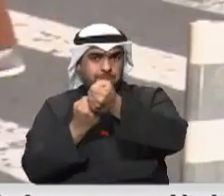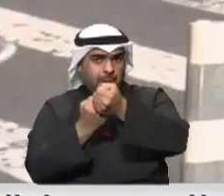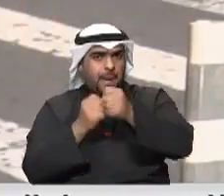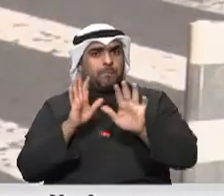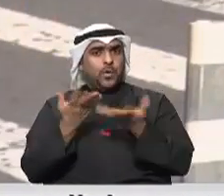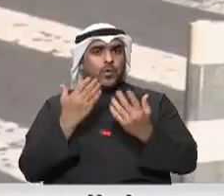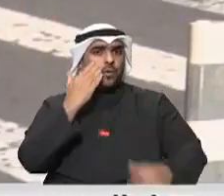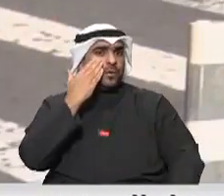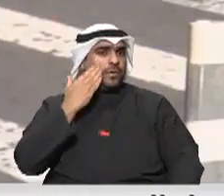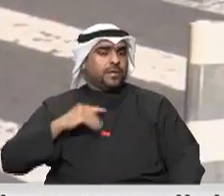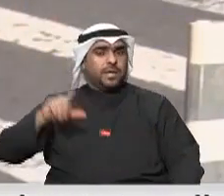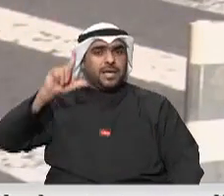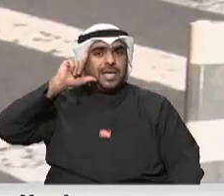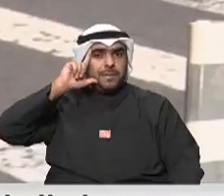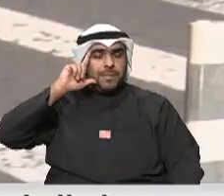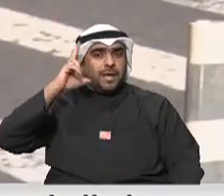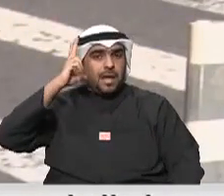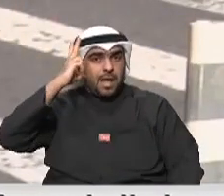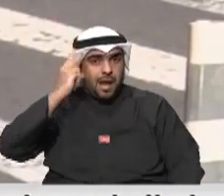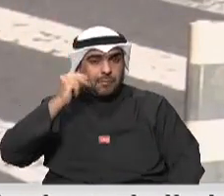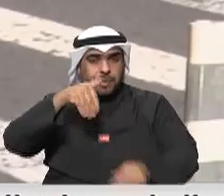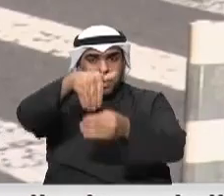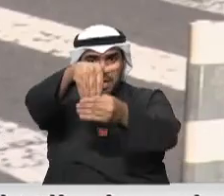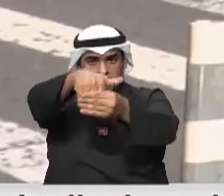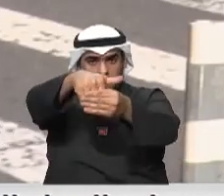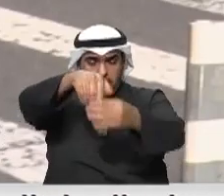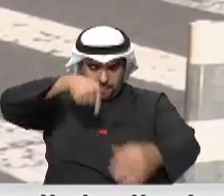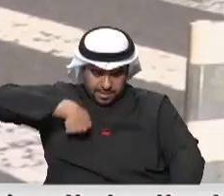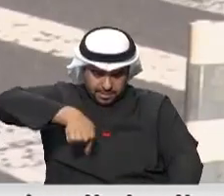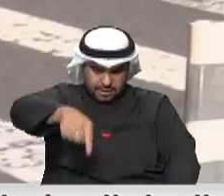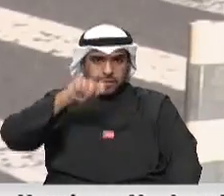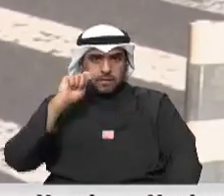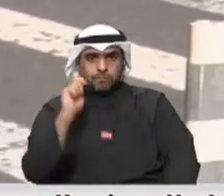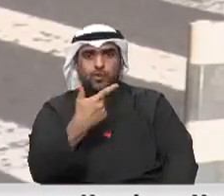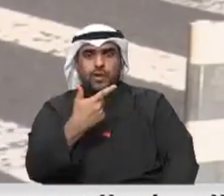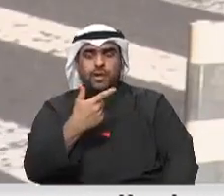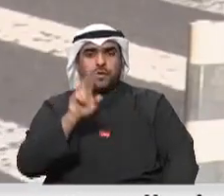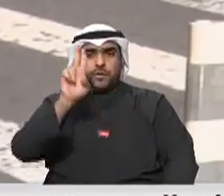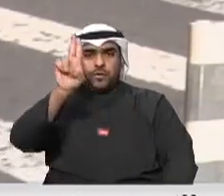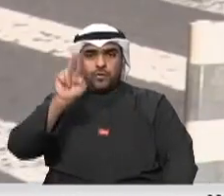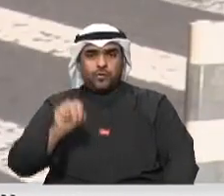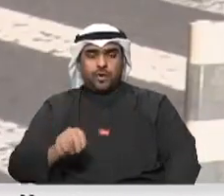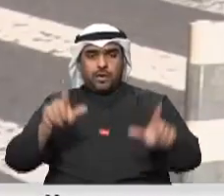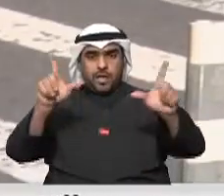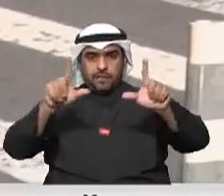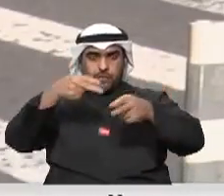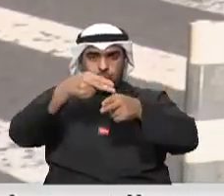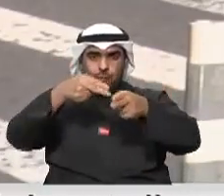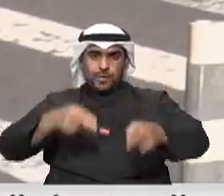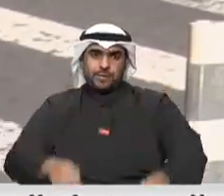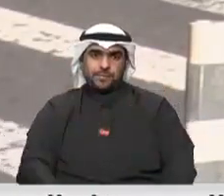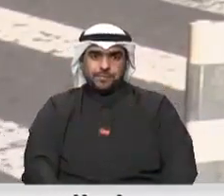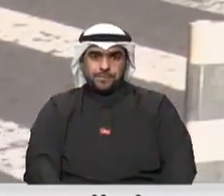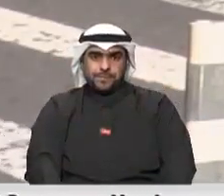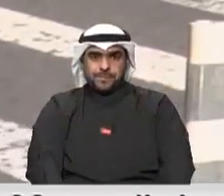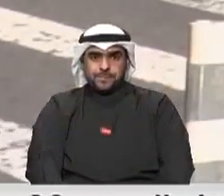لاجراء الانتخابات هذا العام من الامم المتحده اسامه عبد العزيز تلفزيون دوله الكويت